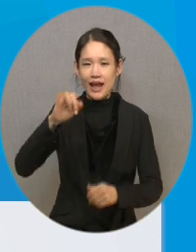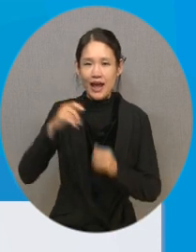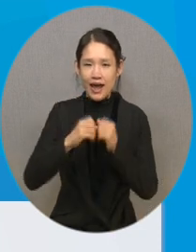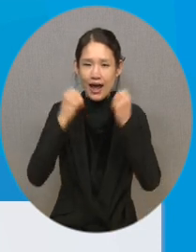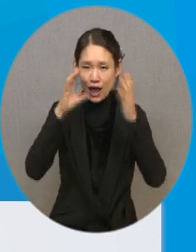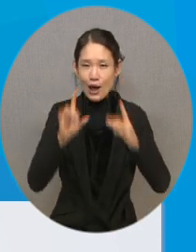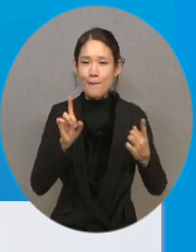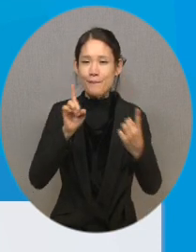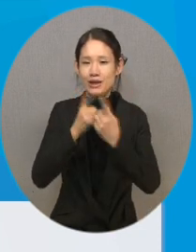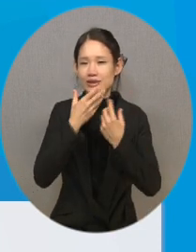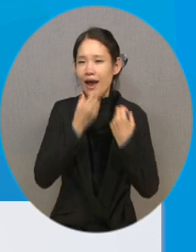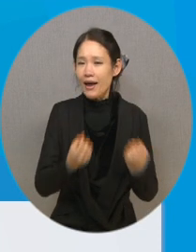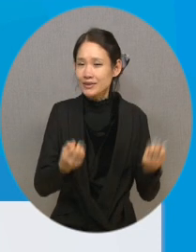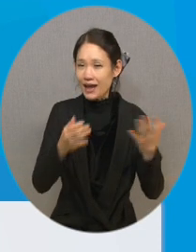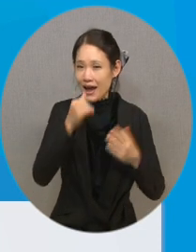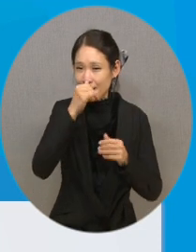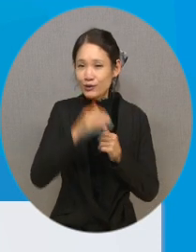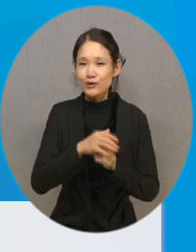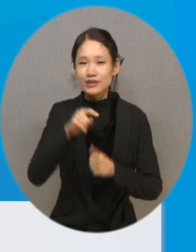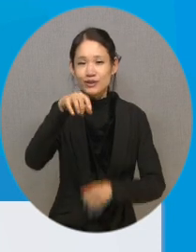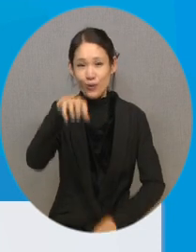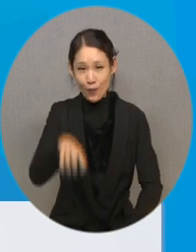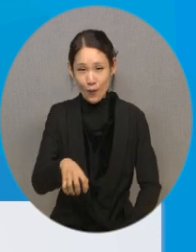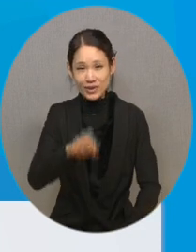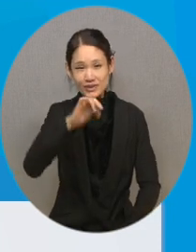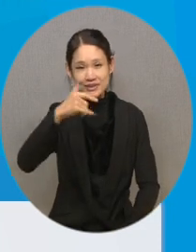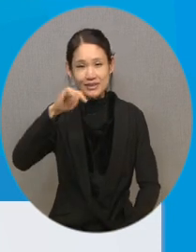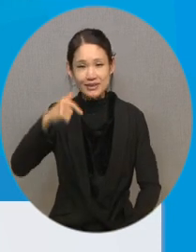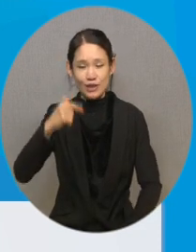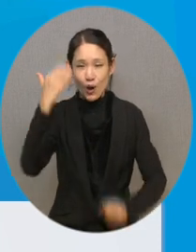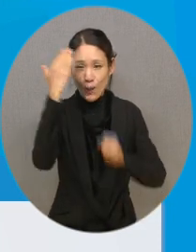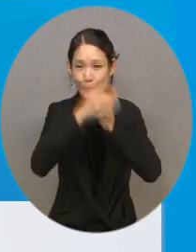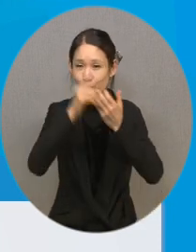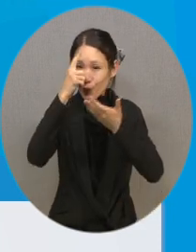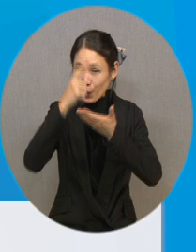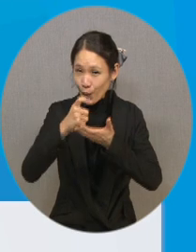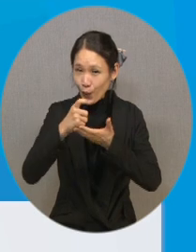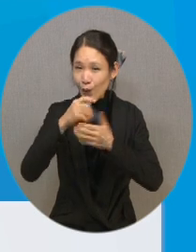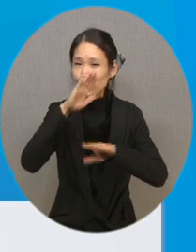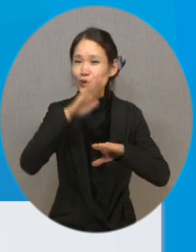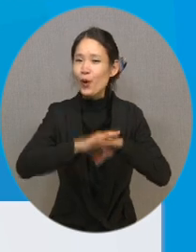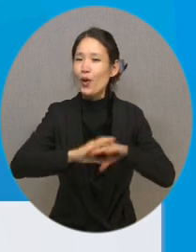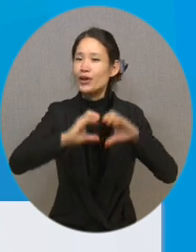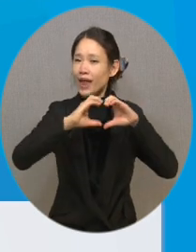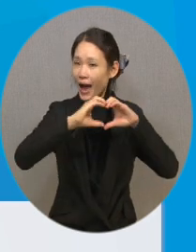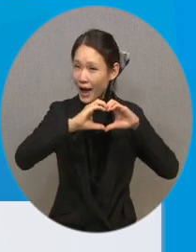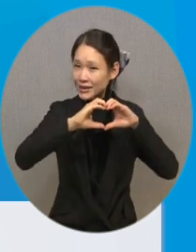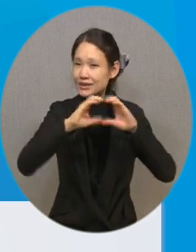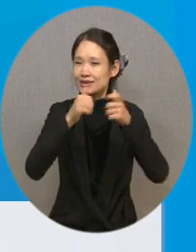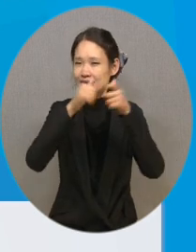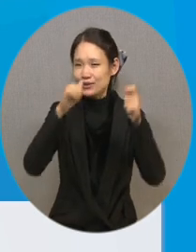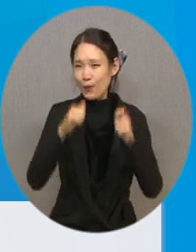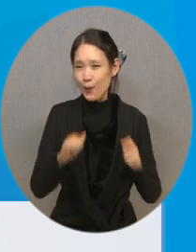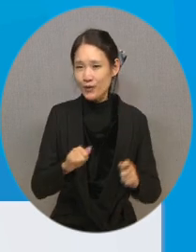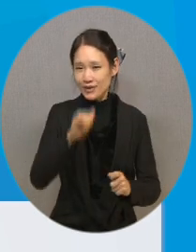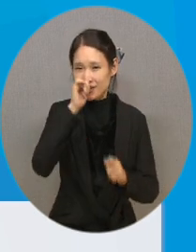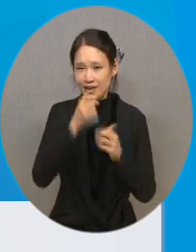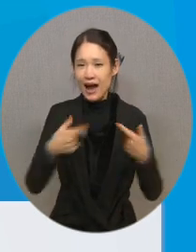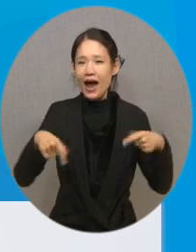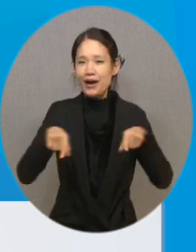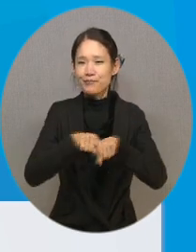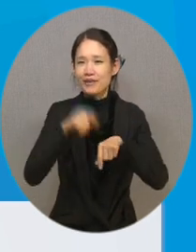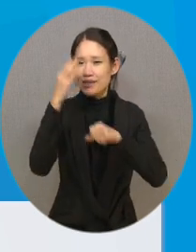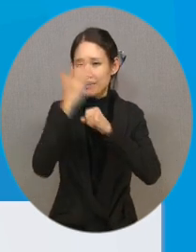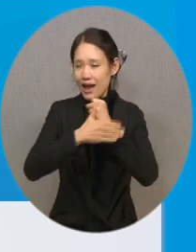진행됐다고 합니다. 그리고 이곳에는 시그니처 포토존인 손 하트 동상이 있어서 설에 떠오르는 해와 함께